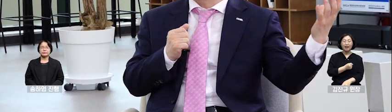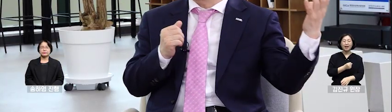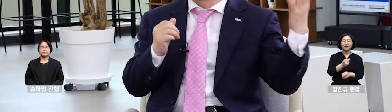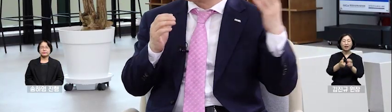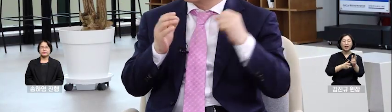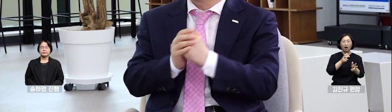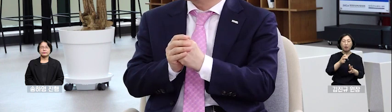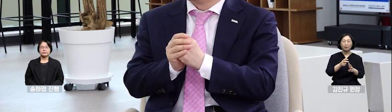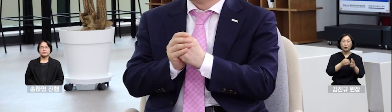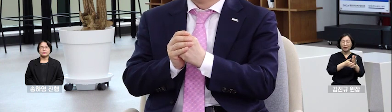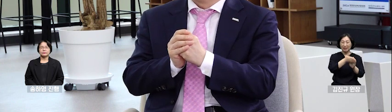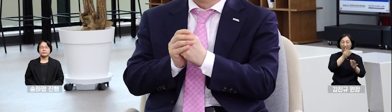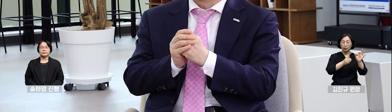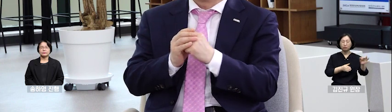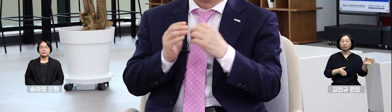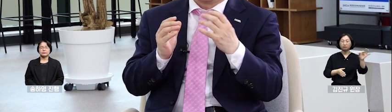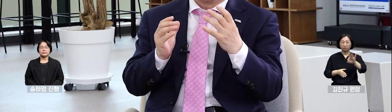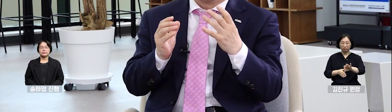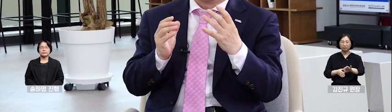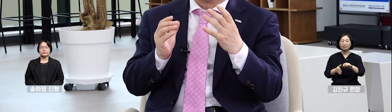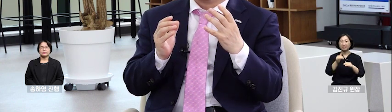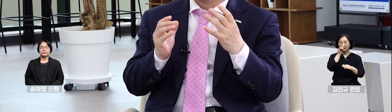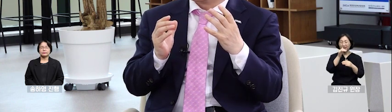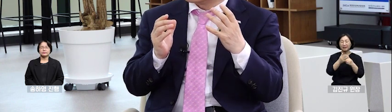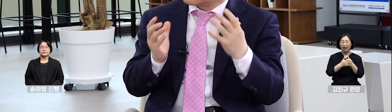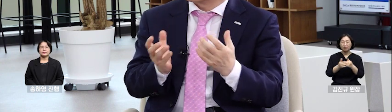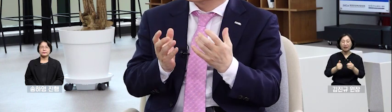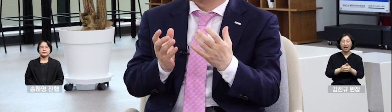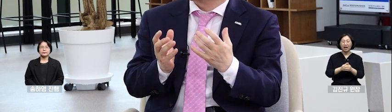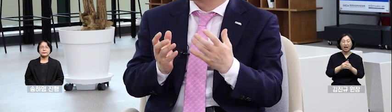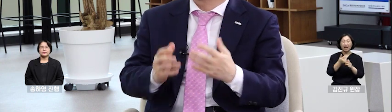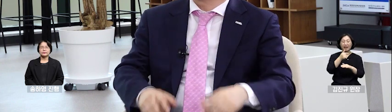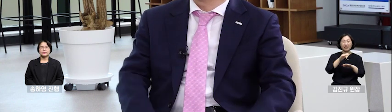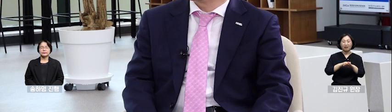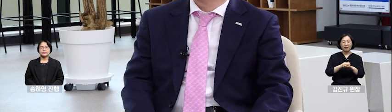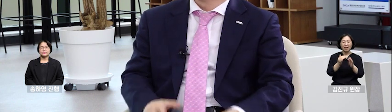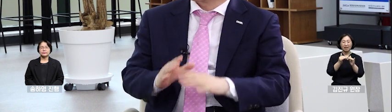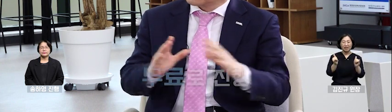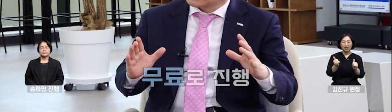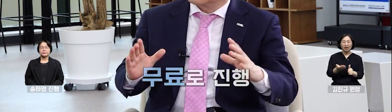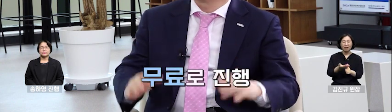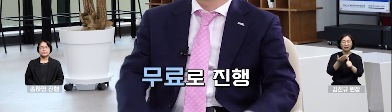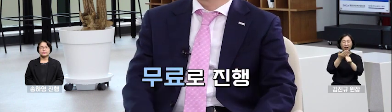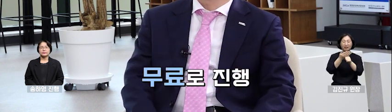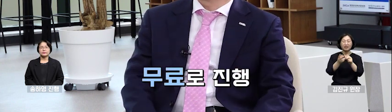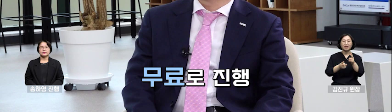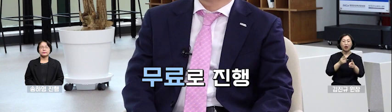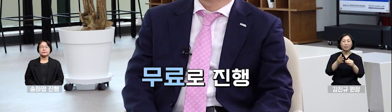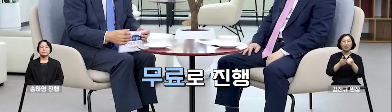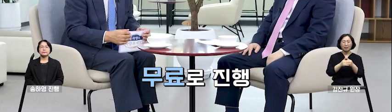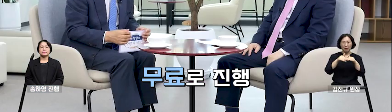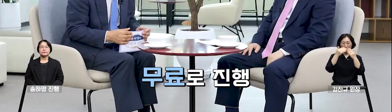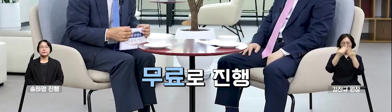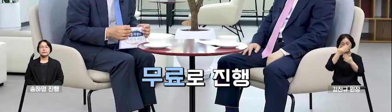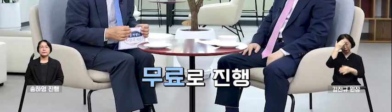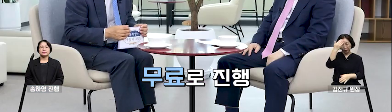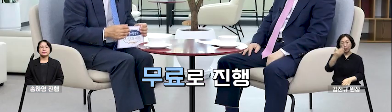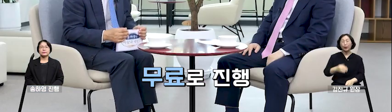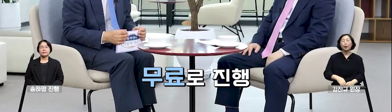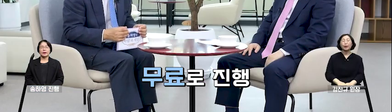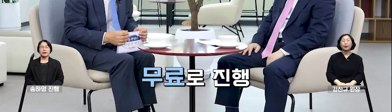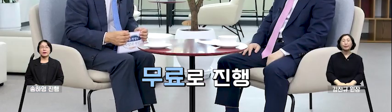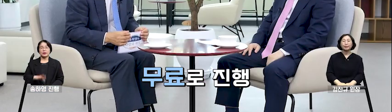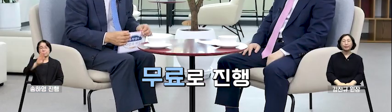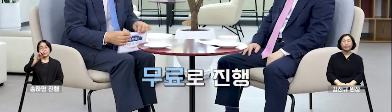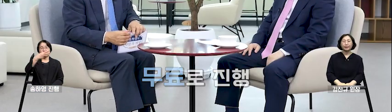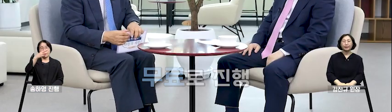ce 에서 한도 같이 해서 어 대전의 뭐 인재를 양성하는 그런 프로 이기 때문에 전부 다 무료로 하고있습니다 록 첸의